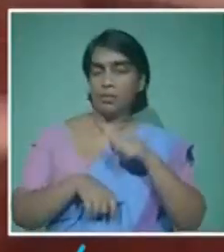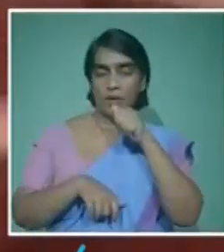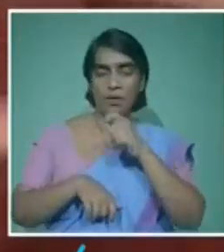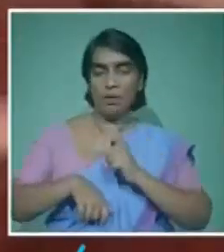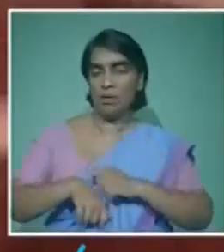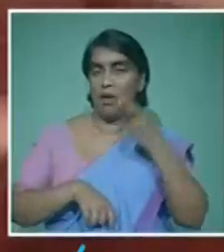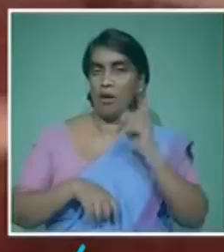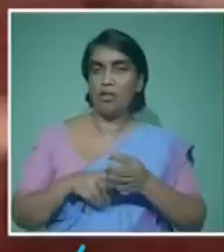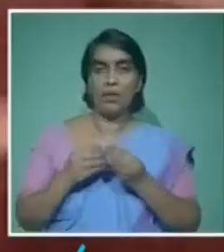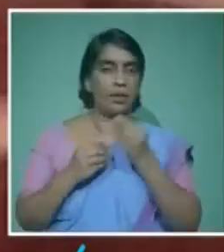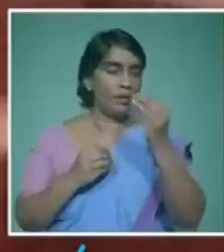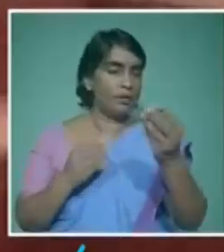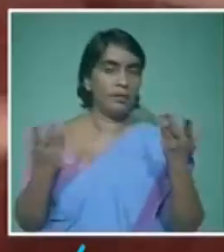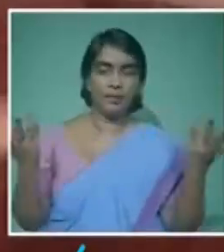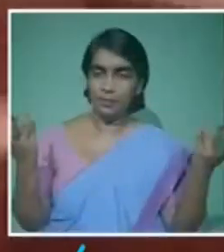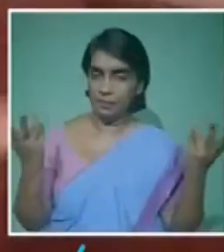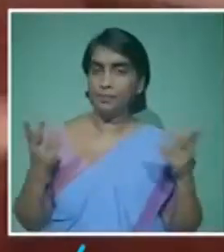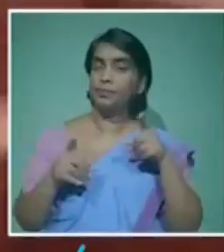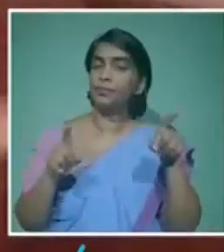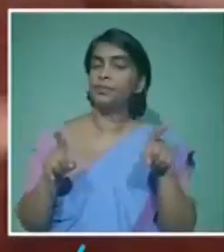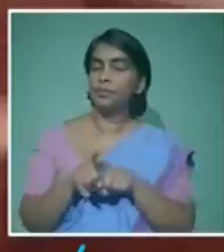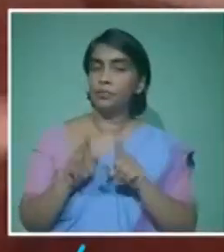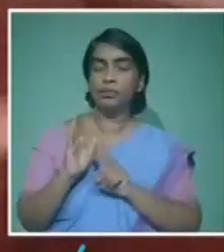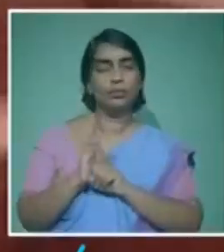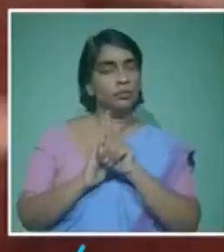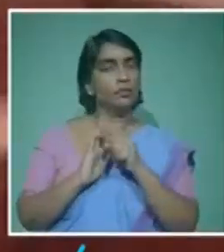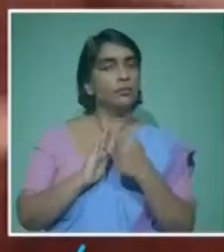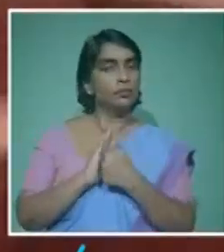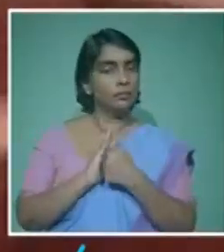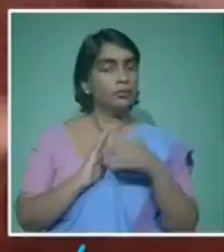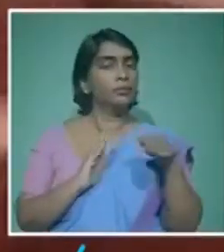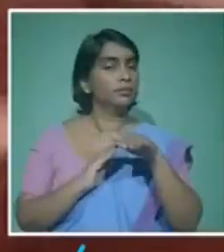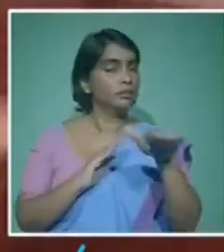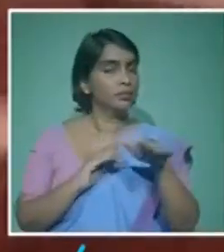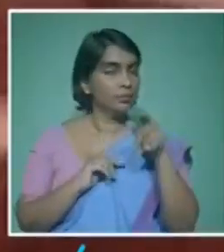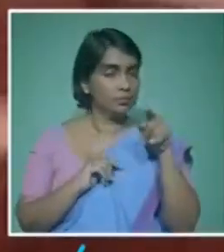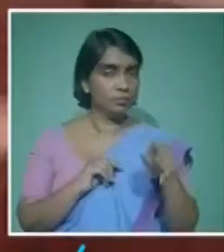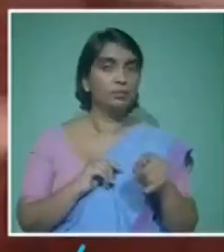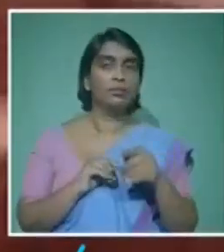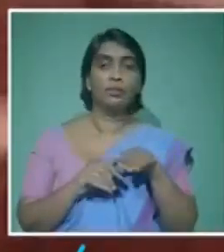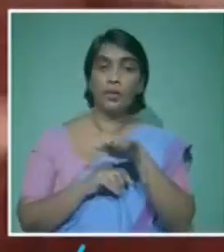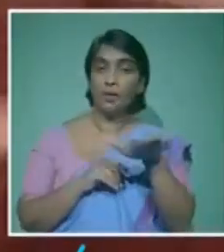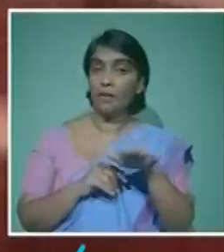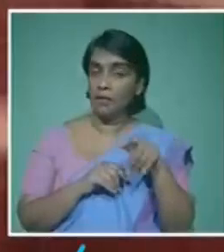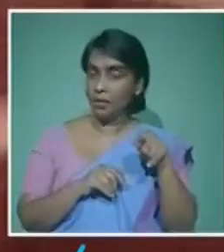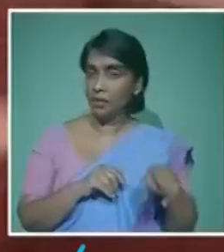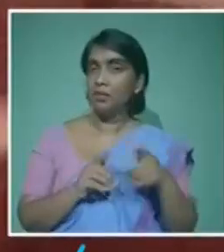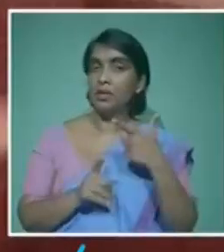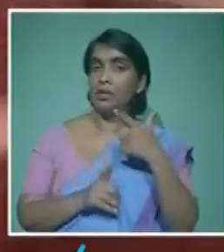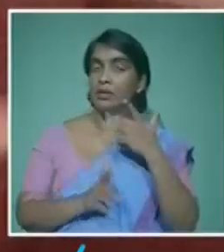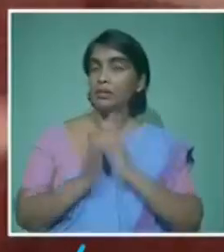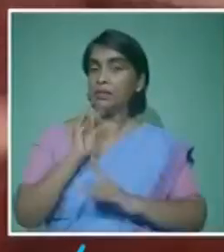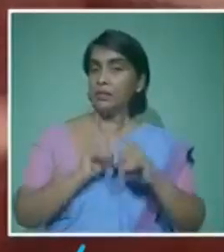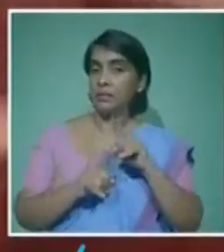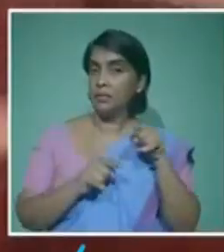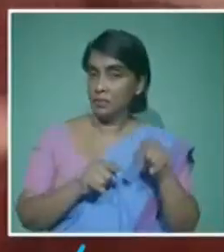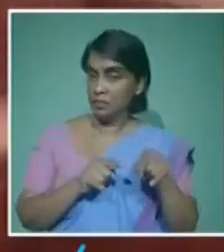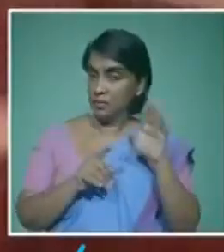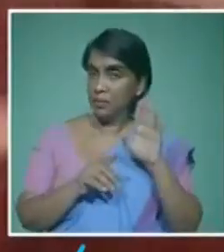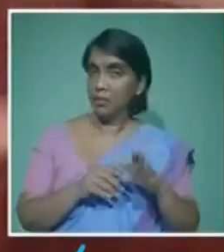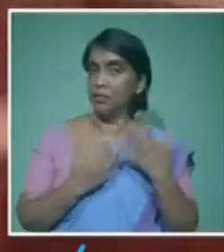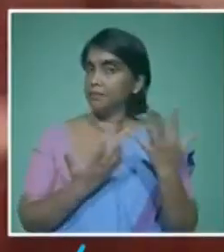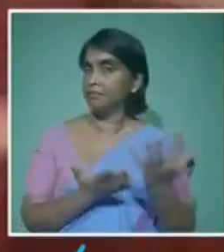வடக்கில் உள்ள காணிகளை கடல் தொழில் அமைச்சு அபகரித்து வருவதாக உளறுவாய் தமிழ் அரசியல்வாதிகள் சிலர் கூறி